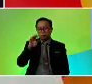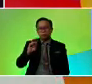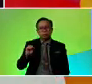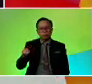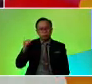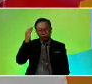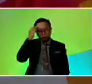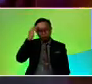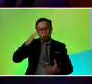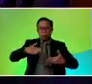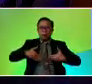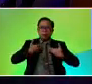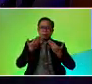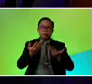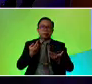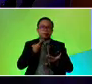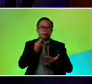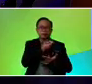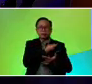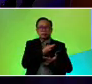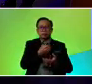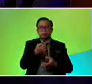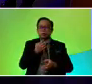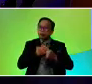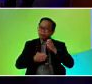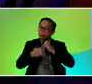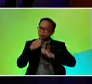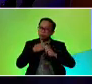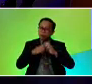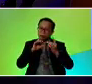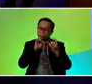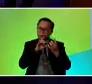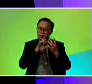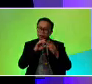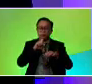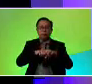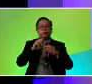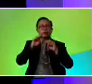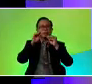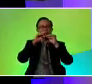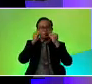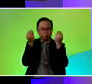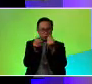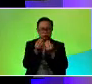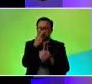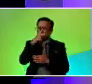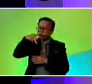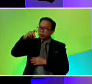bagaimana kita ekspresi kepada masyarakat saat ini kita tengok poste-poster